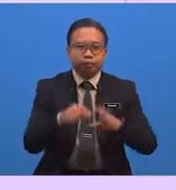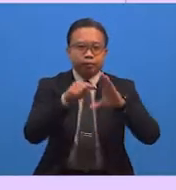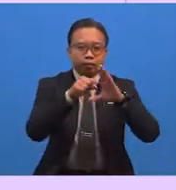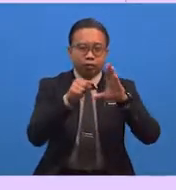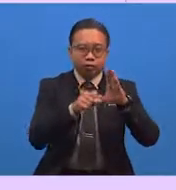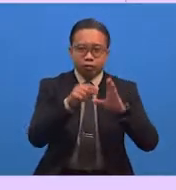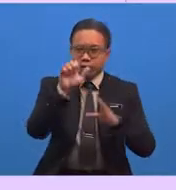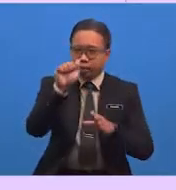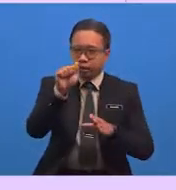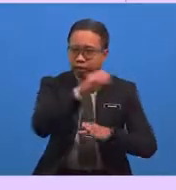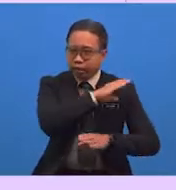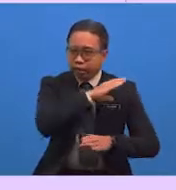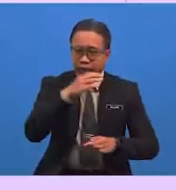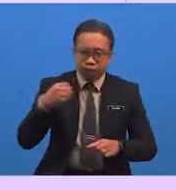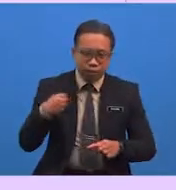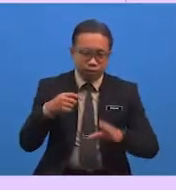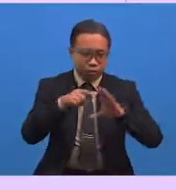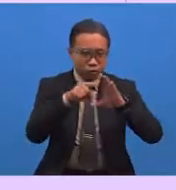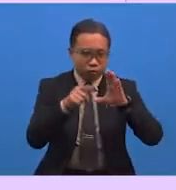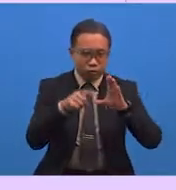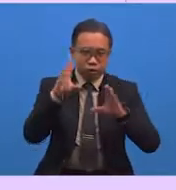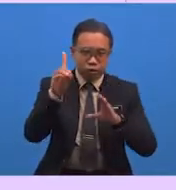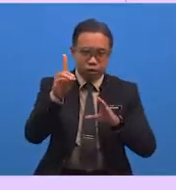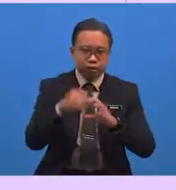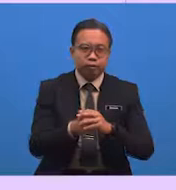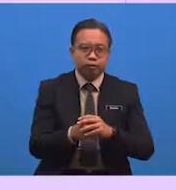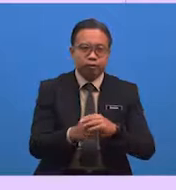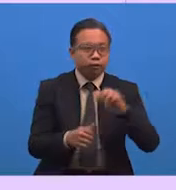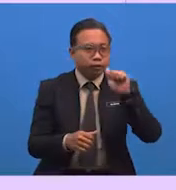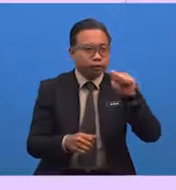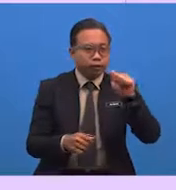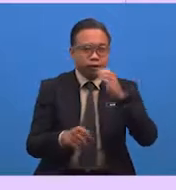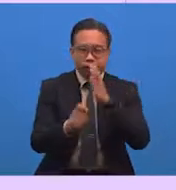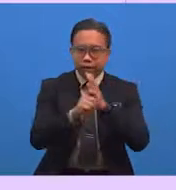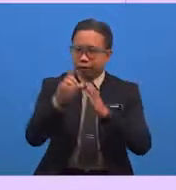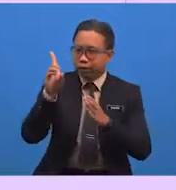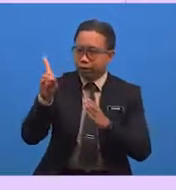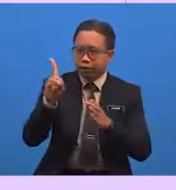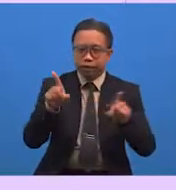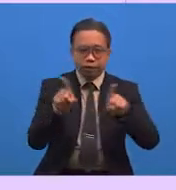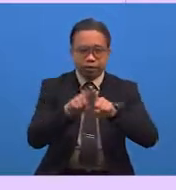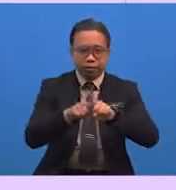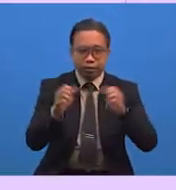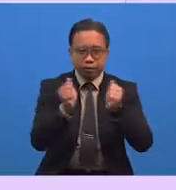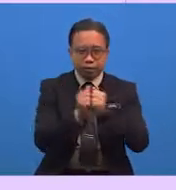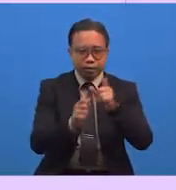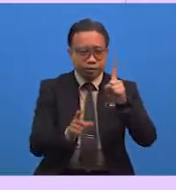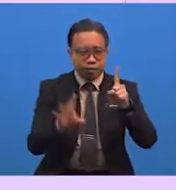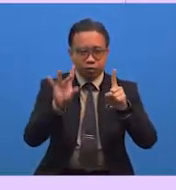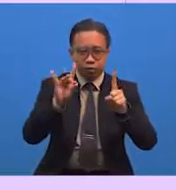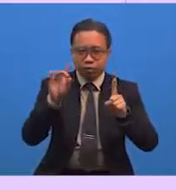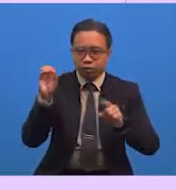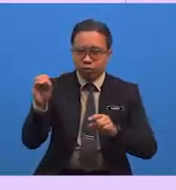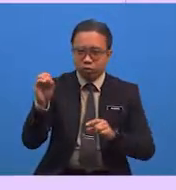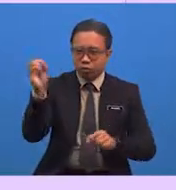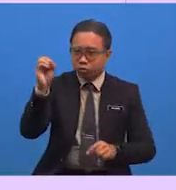A dan sudut D. Sudut A ditambah dengan D sama dengan